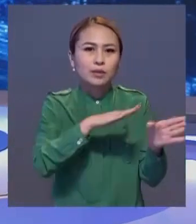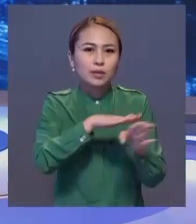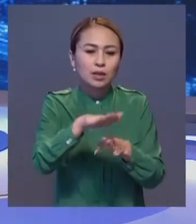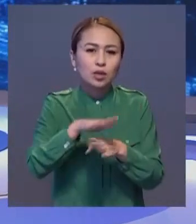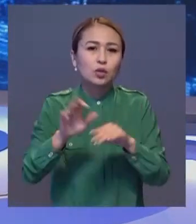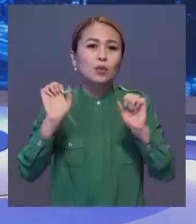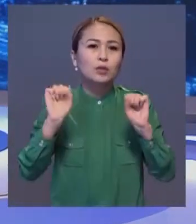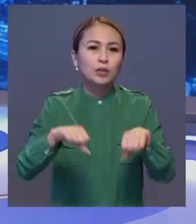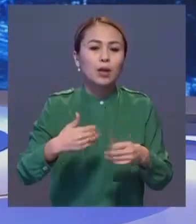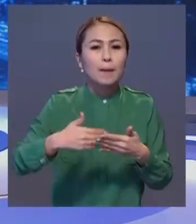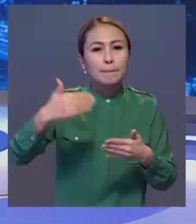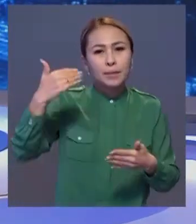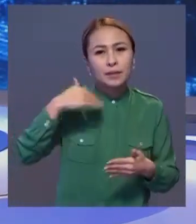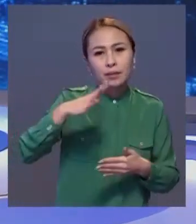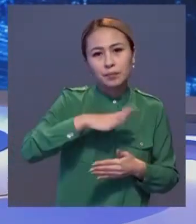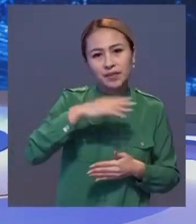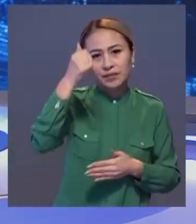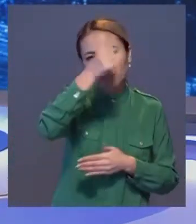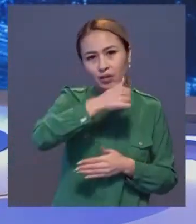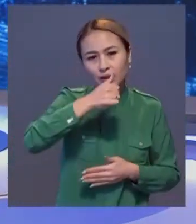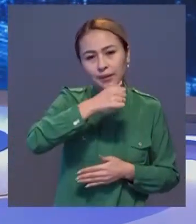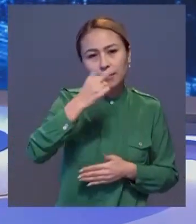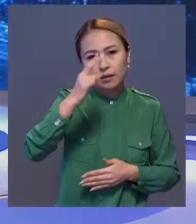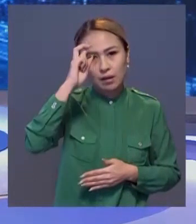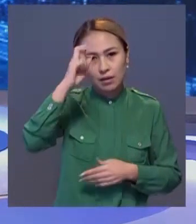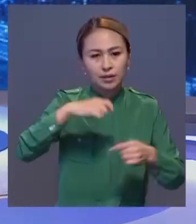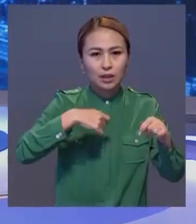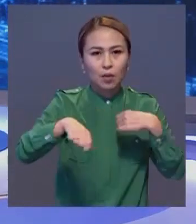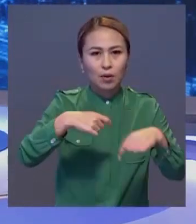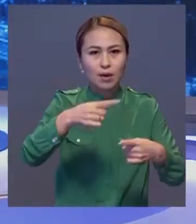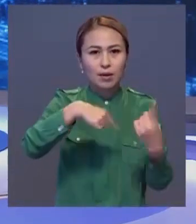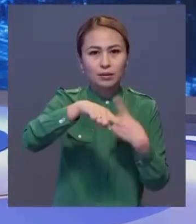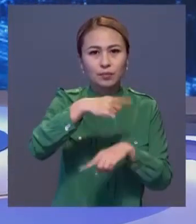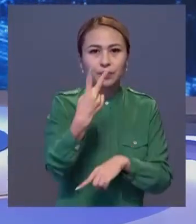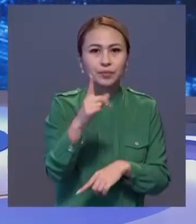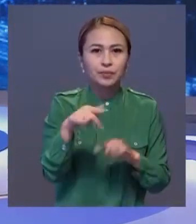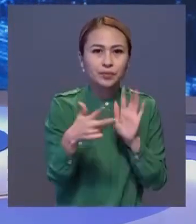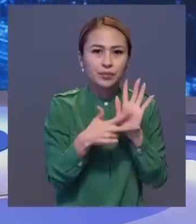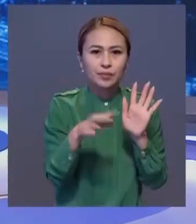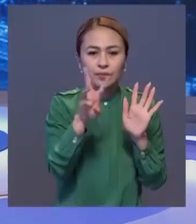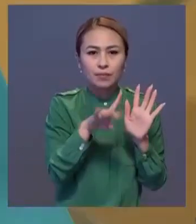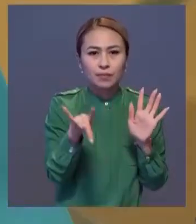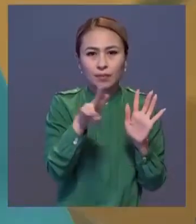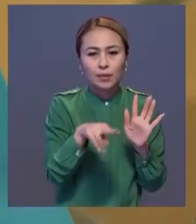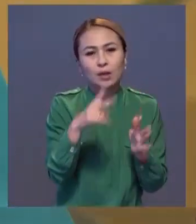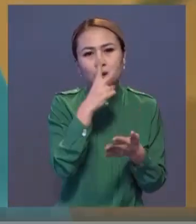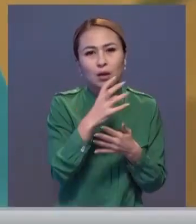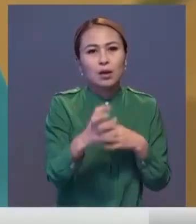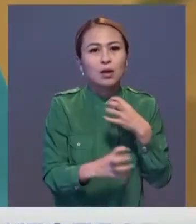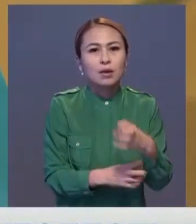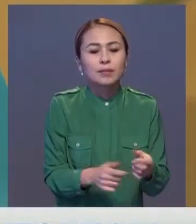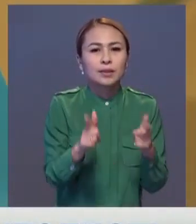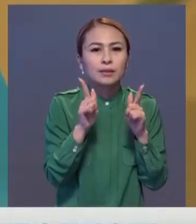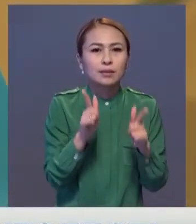жобаларды іске асыруға мүдделі. Былтыр екі ел арасындағы тауар айналымы 2,8 миллиард болған. Бұл көрсеткішке әлемді